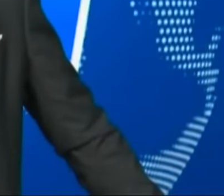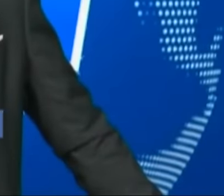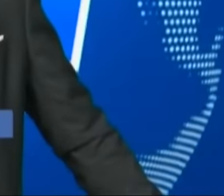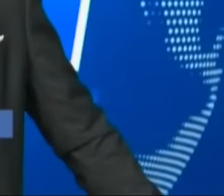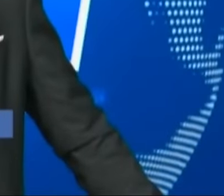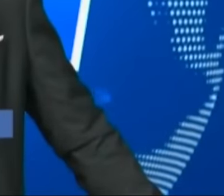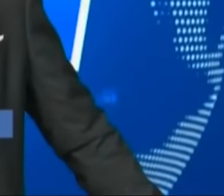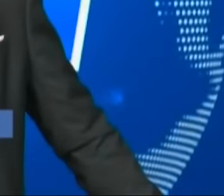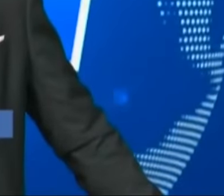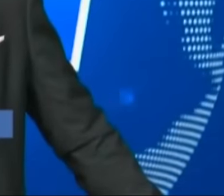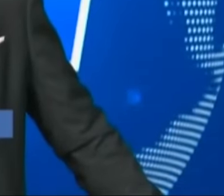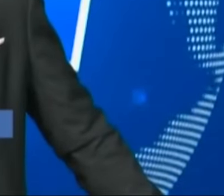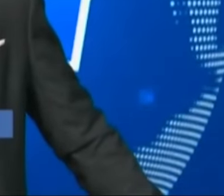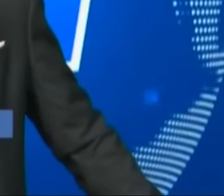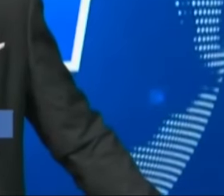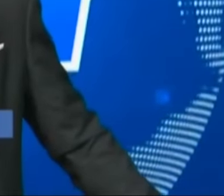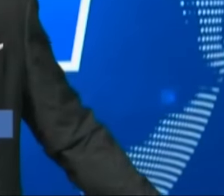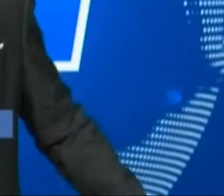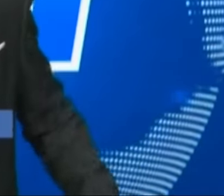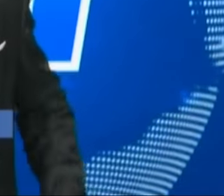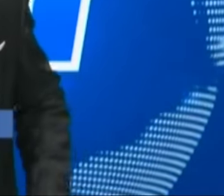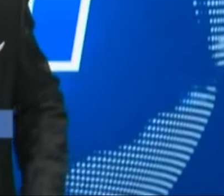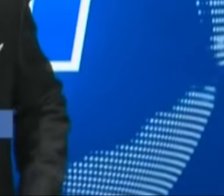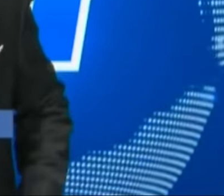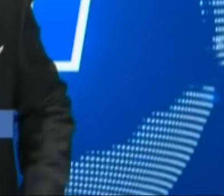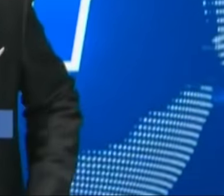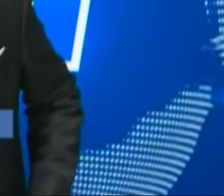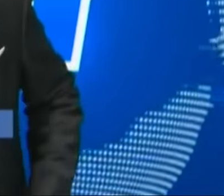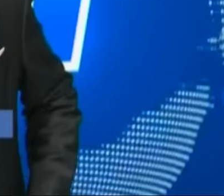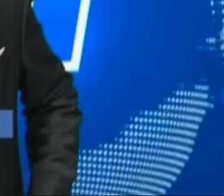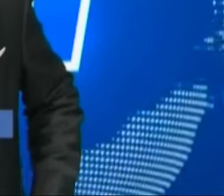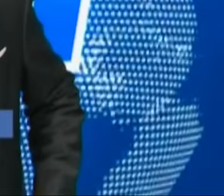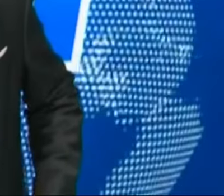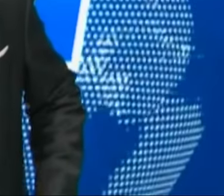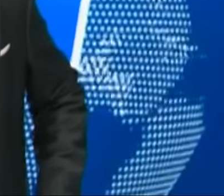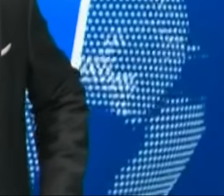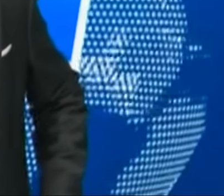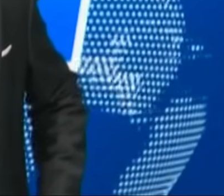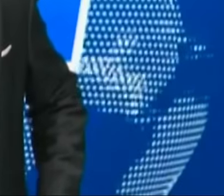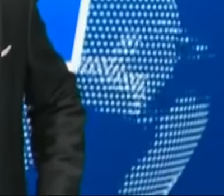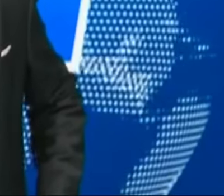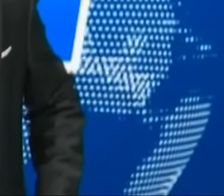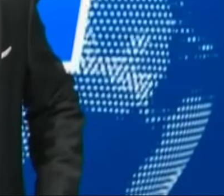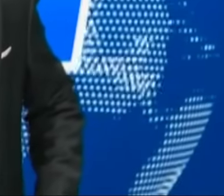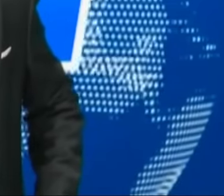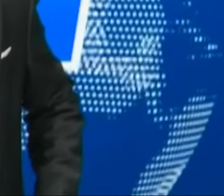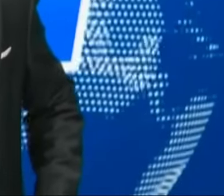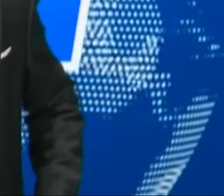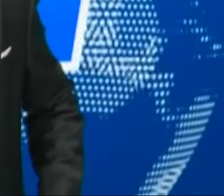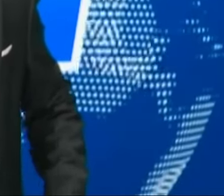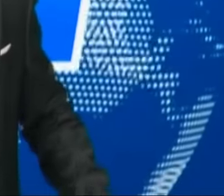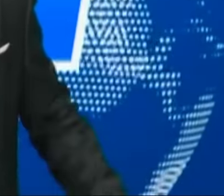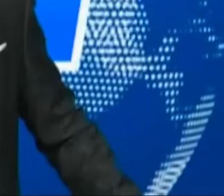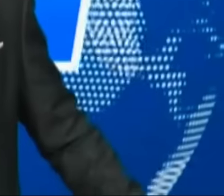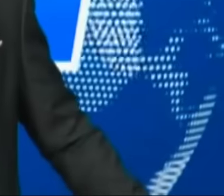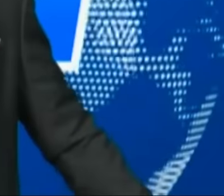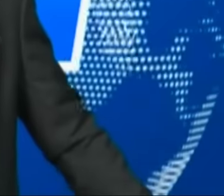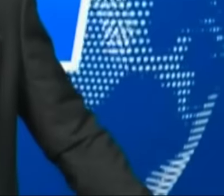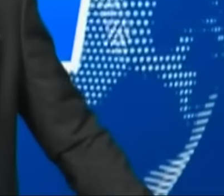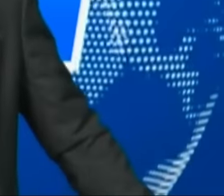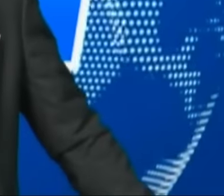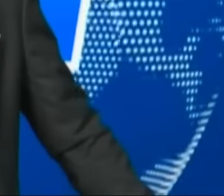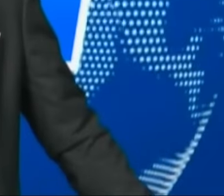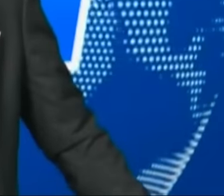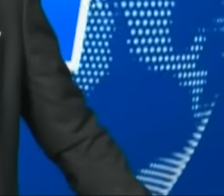Mesdames et messieurs, encore une fois, bienvenue à vous sur une régionale à Radio-Télévision Nationale Congolaise. Âgé de 85 ans, le sénateur